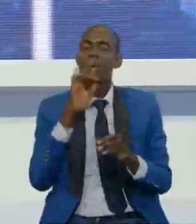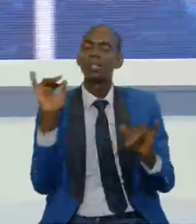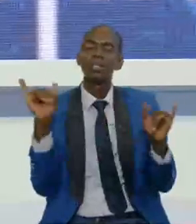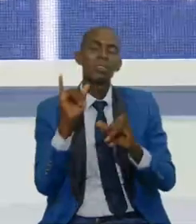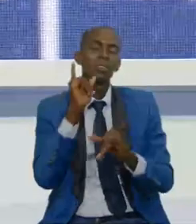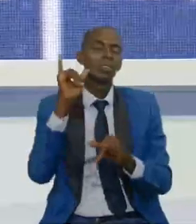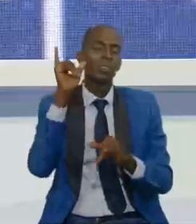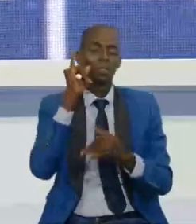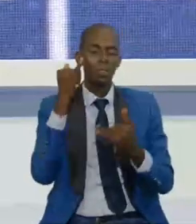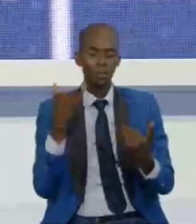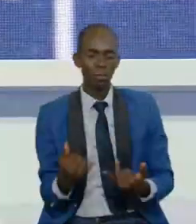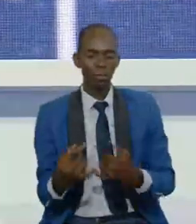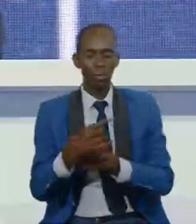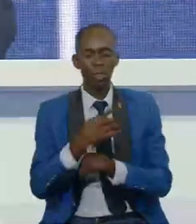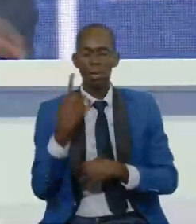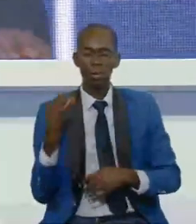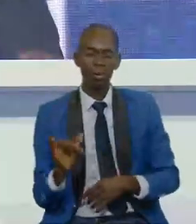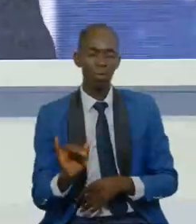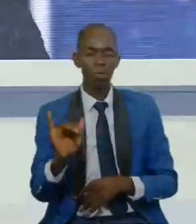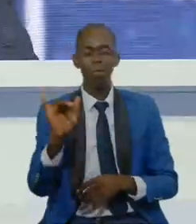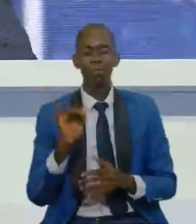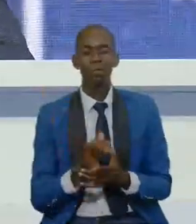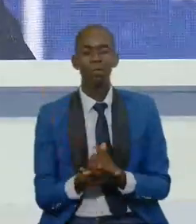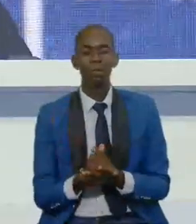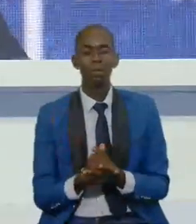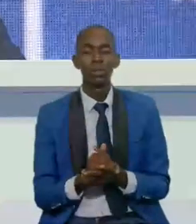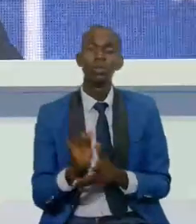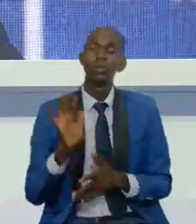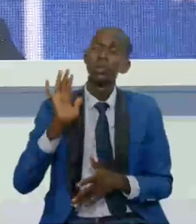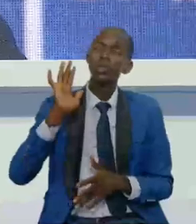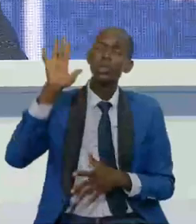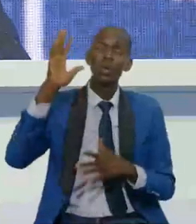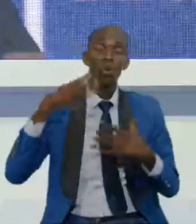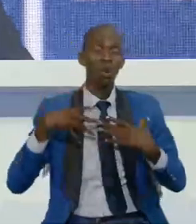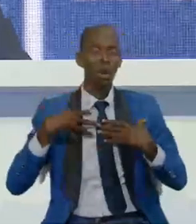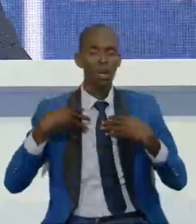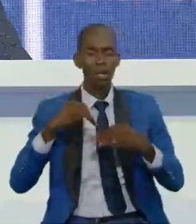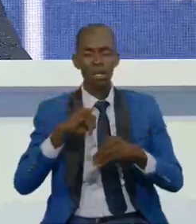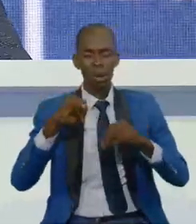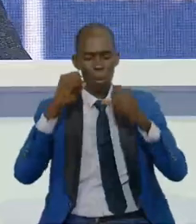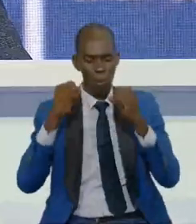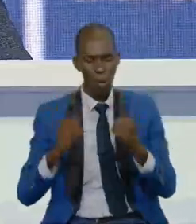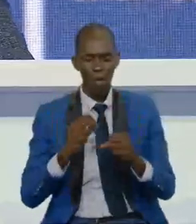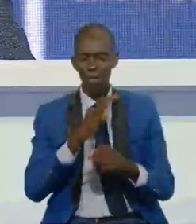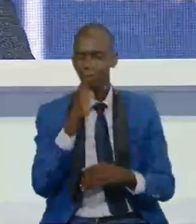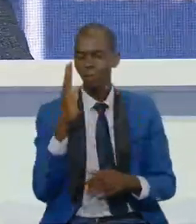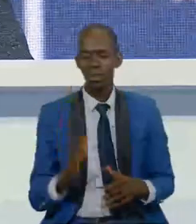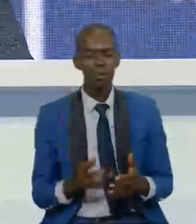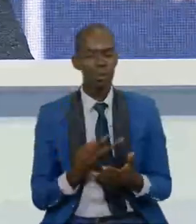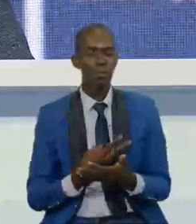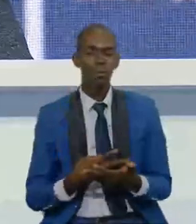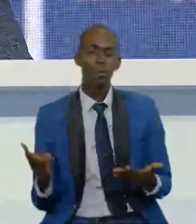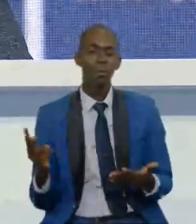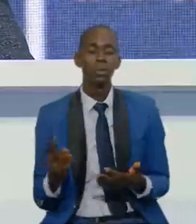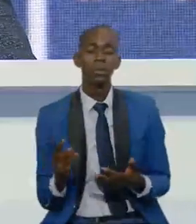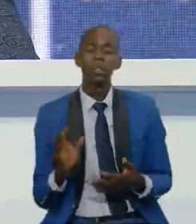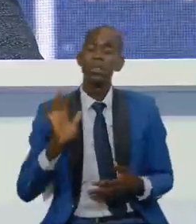Seigneur Jésus, tu es le même hier, aujourd'hui, éternellement. Ta puissance de guérison n'échoue